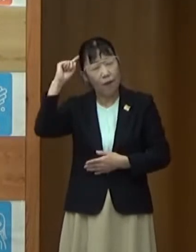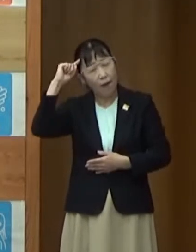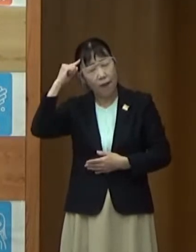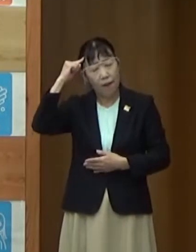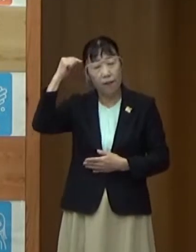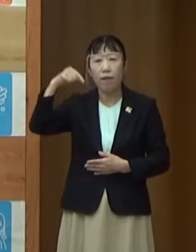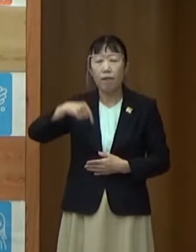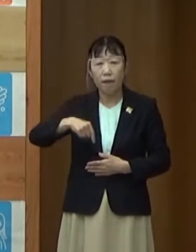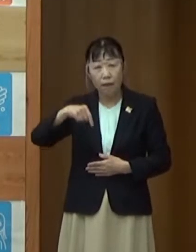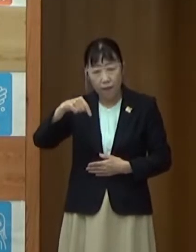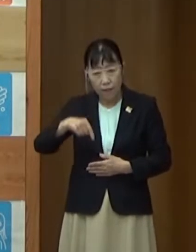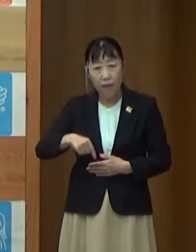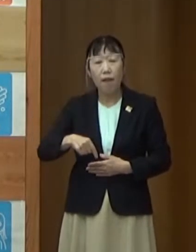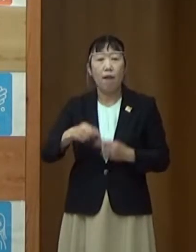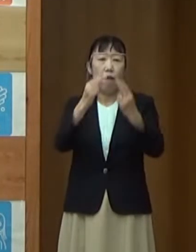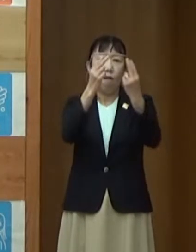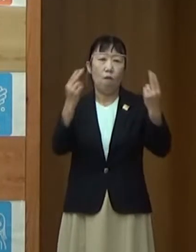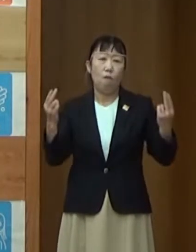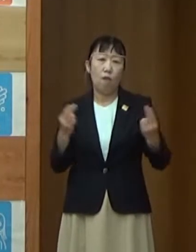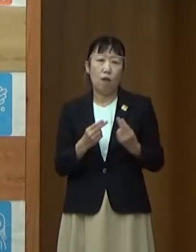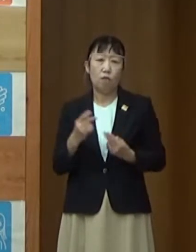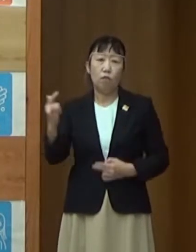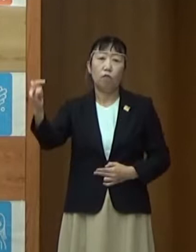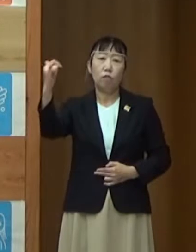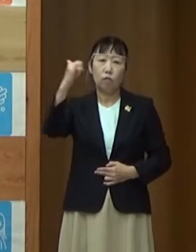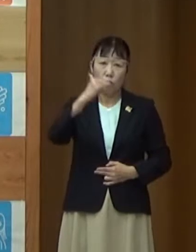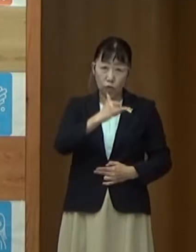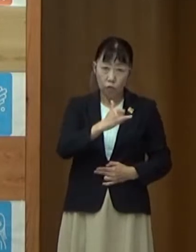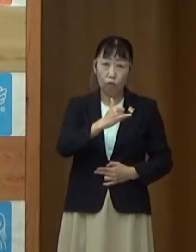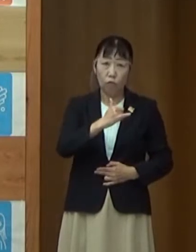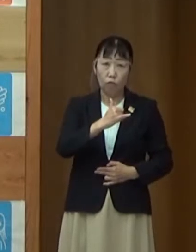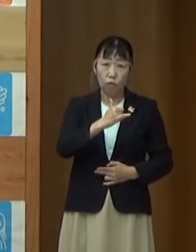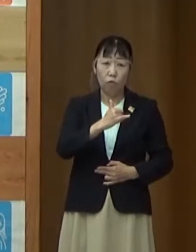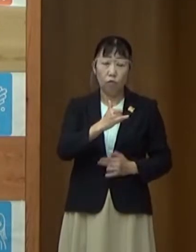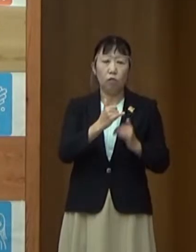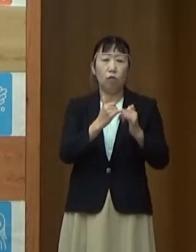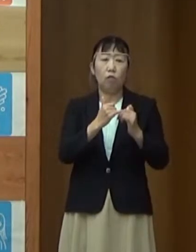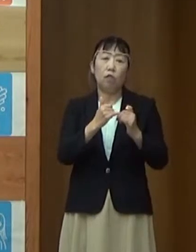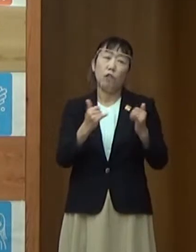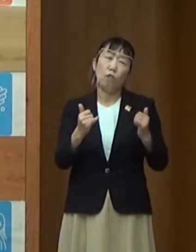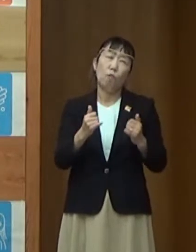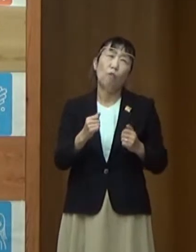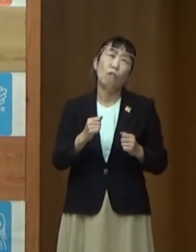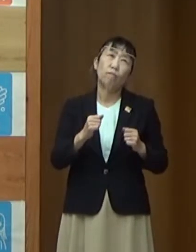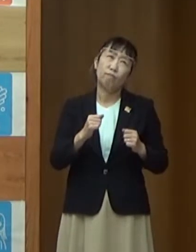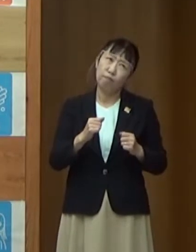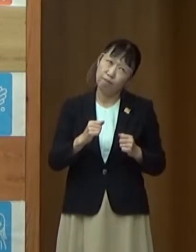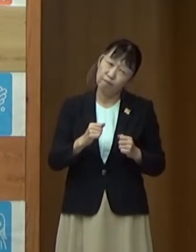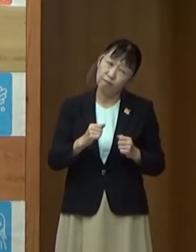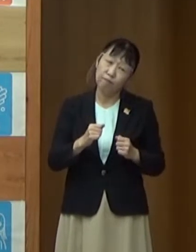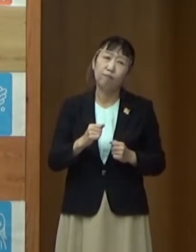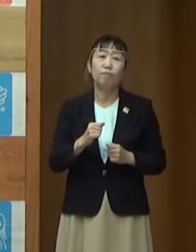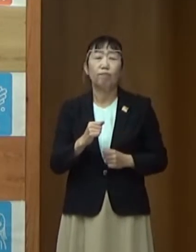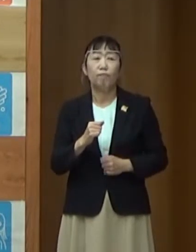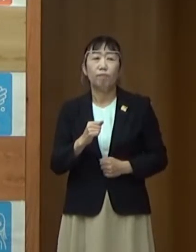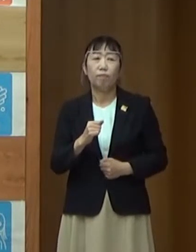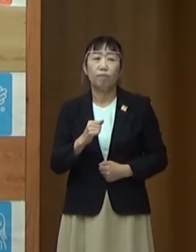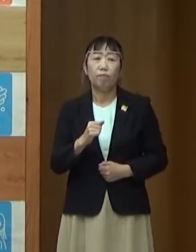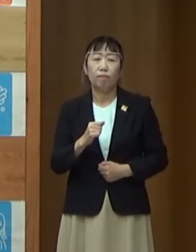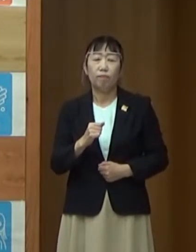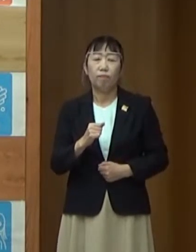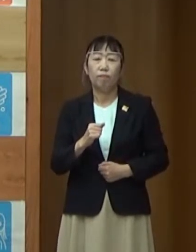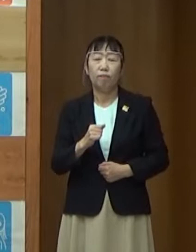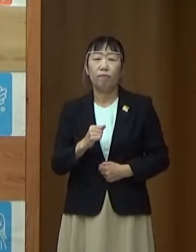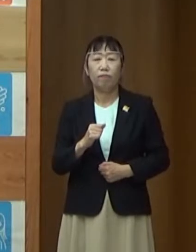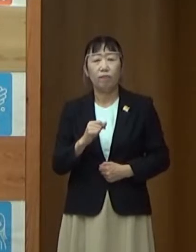ね、やむを得ず北海道に来られるという方も、それは 100% 皆さ